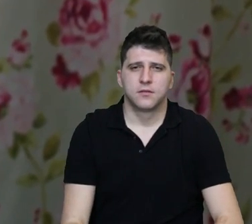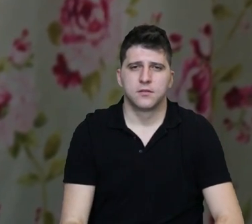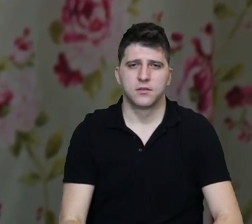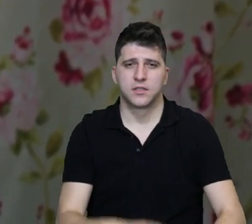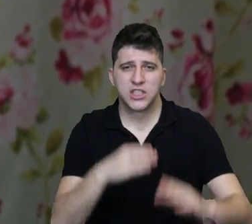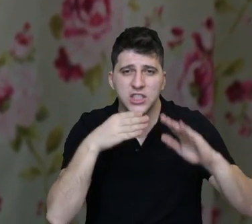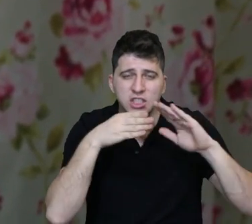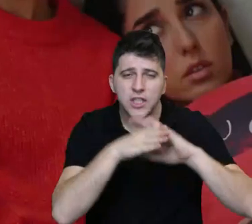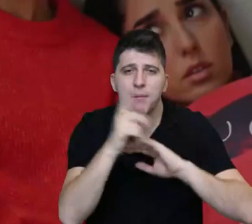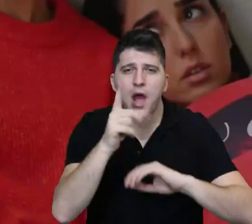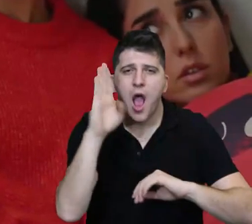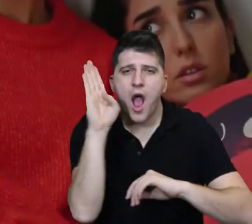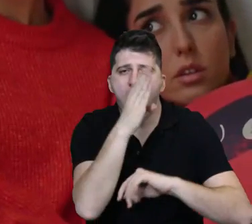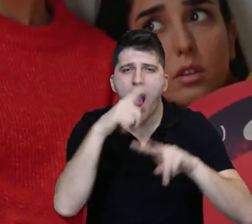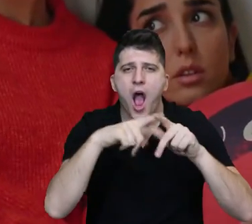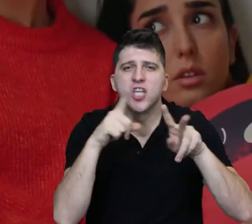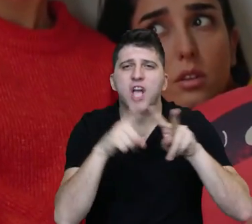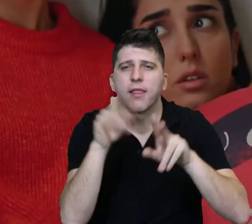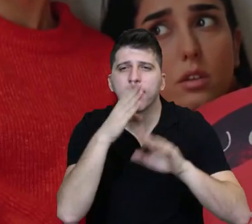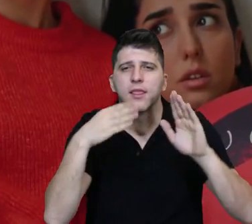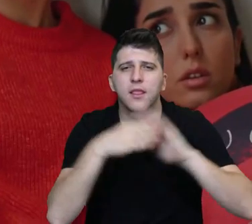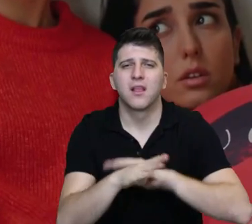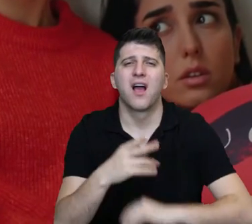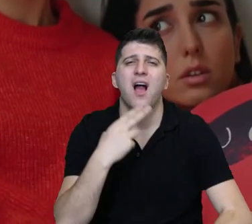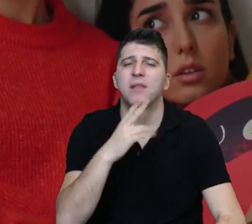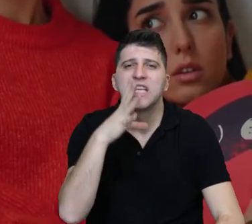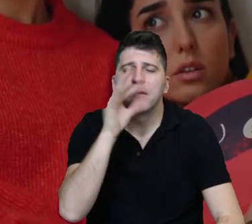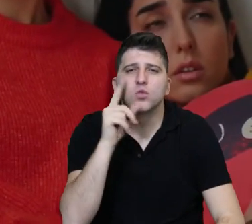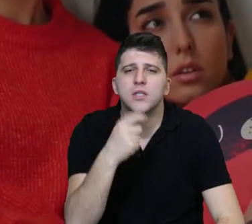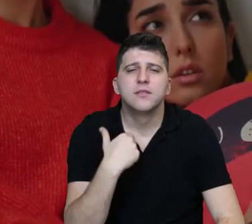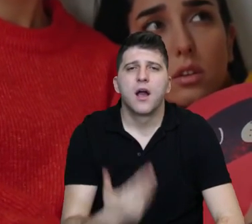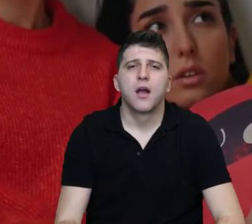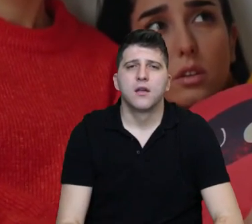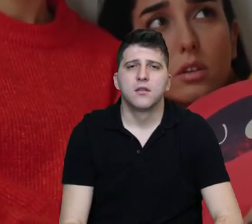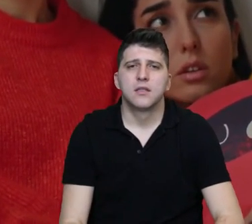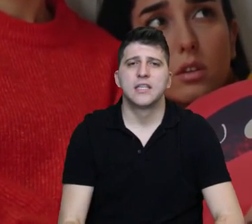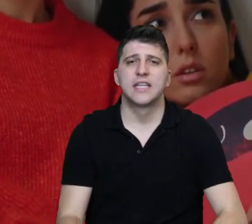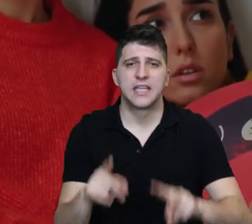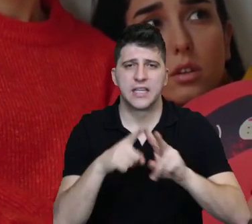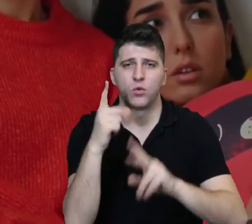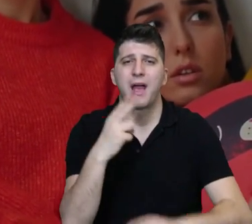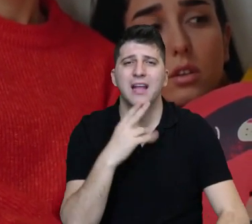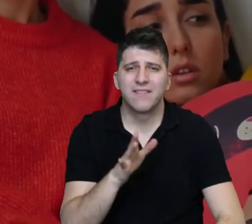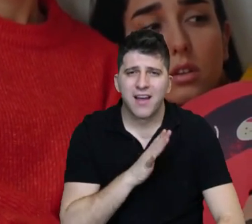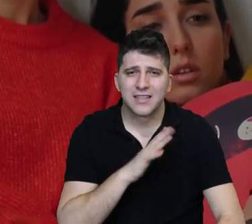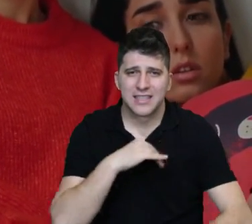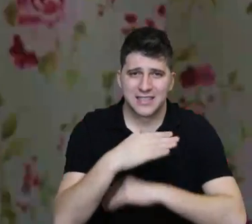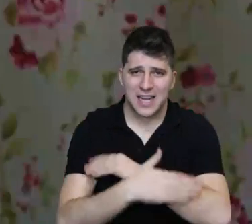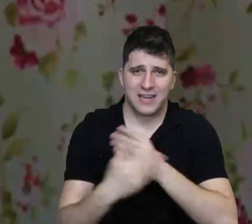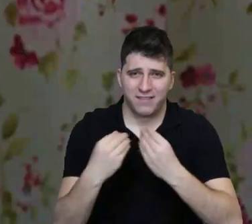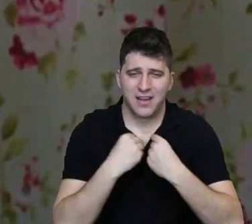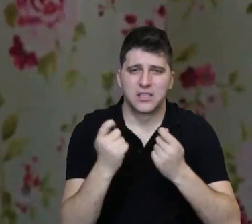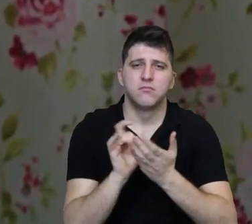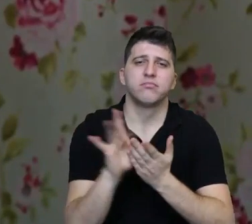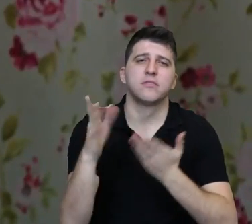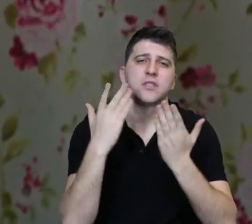İçeriye bir ajan sokmak. Üf, abla kimi bulacağız ya? Nilgün diye bir kadıncağız vardı. Bize yardım etti diye işine